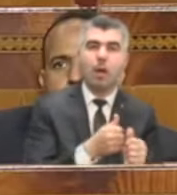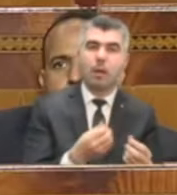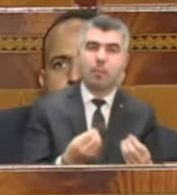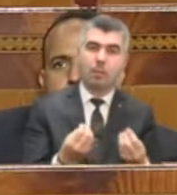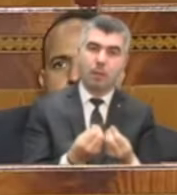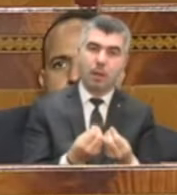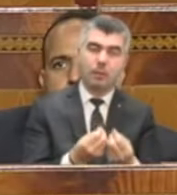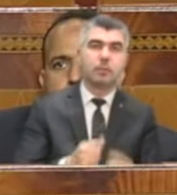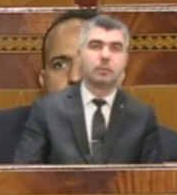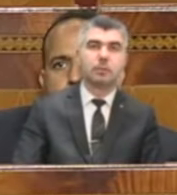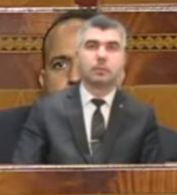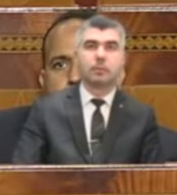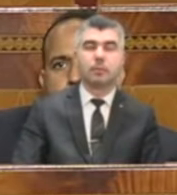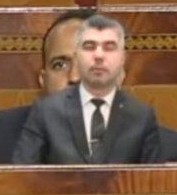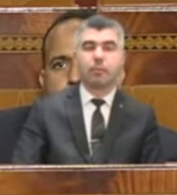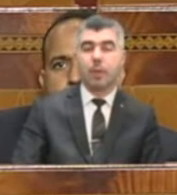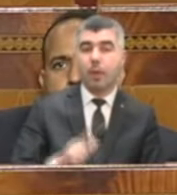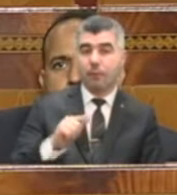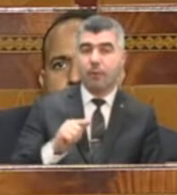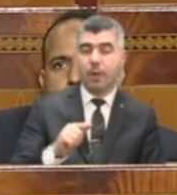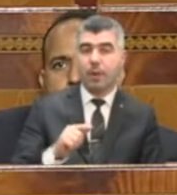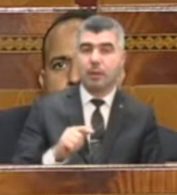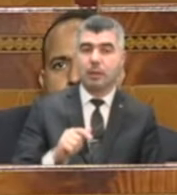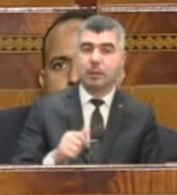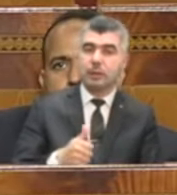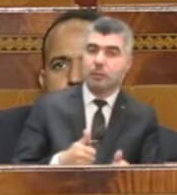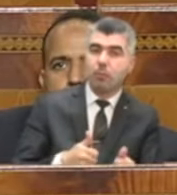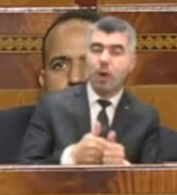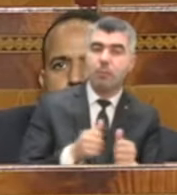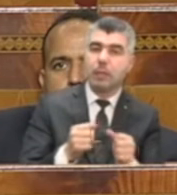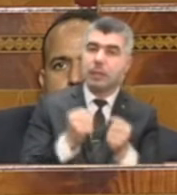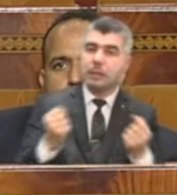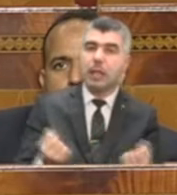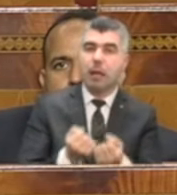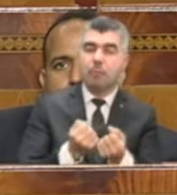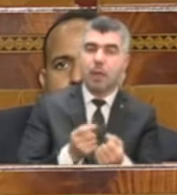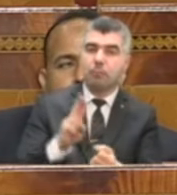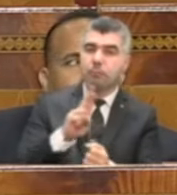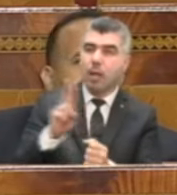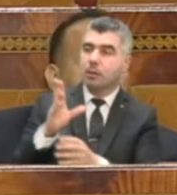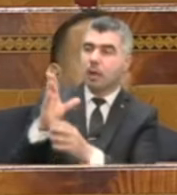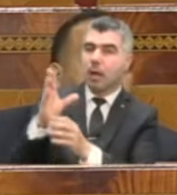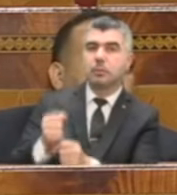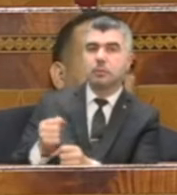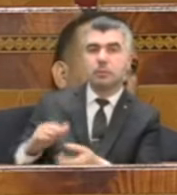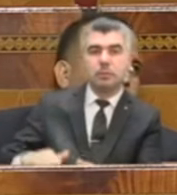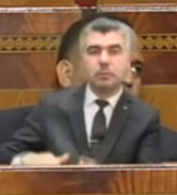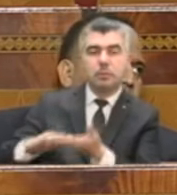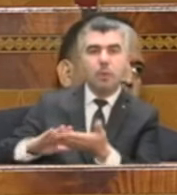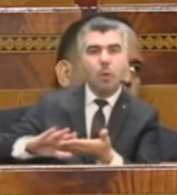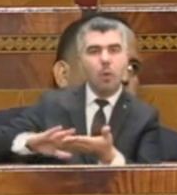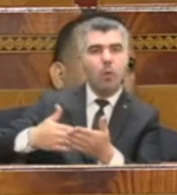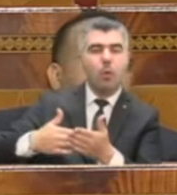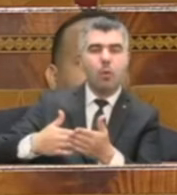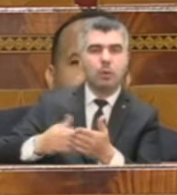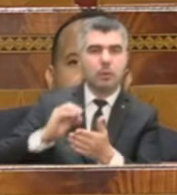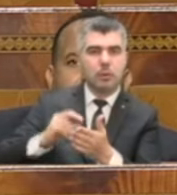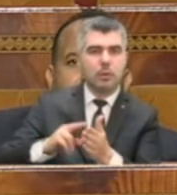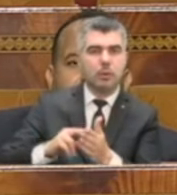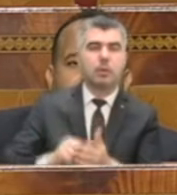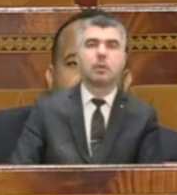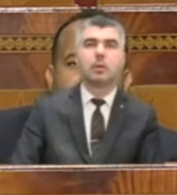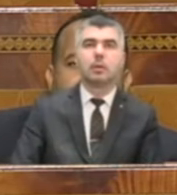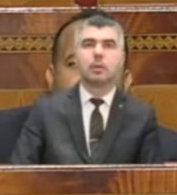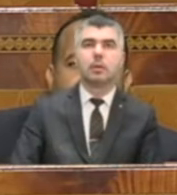الوزير، وايضا باش يمكن تواكب التنميه اللي كتعرفها بلادنا تحت القياده النيري صاحب الجلاله نصر الله في كل الميادين،